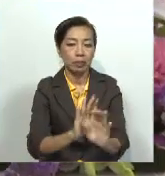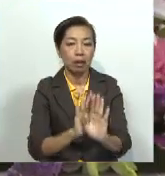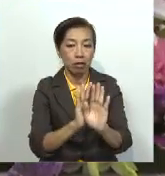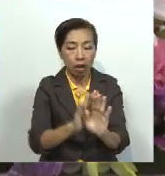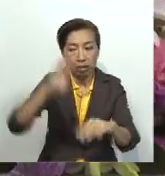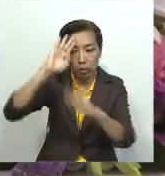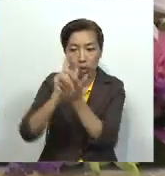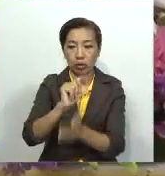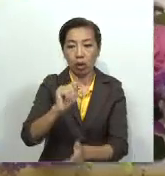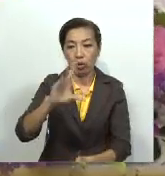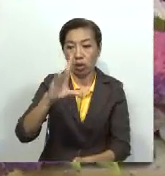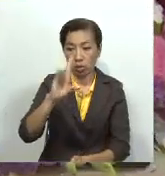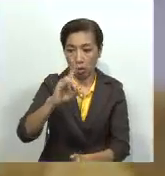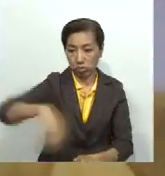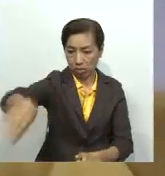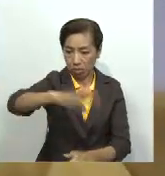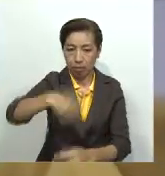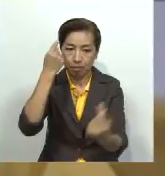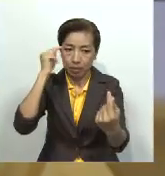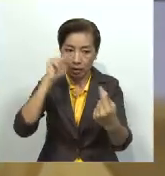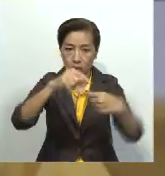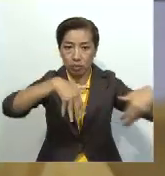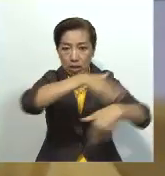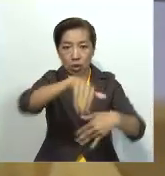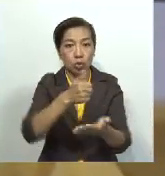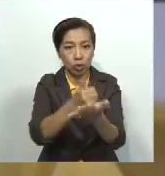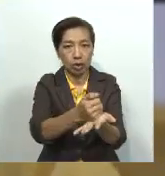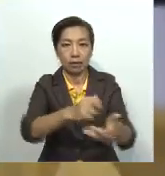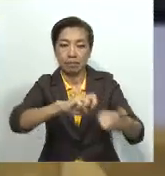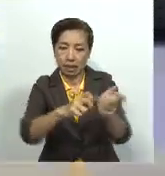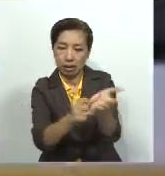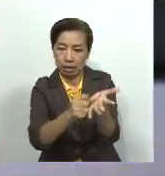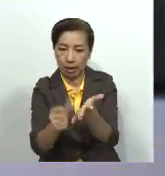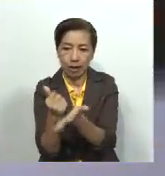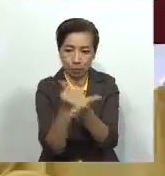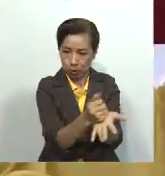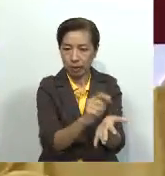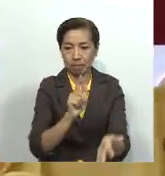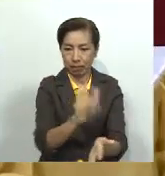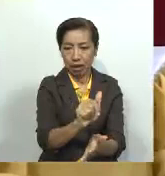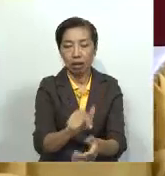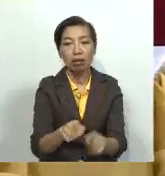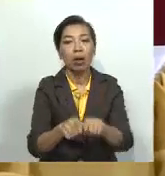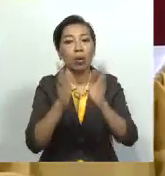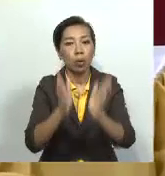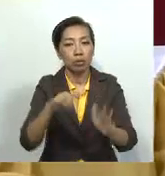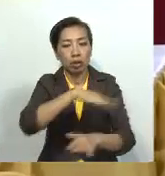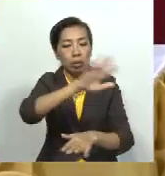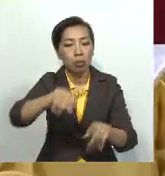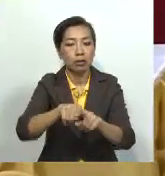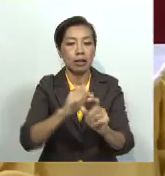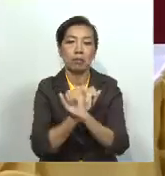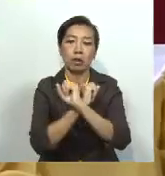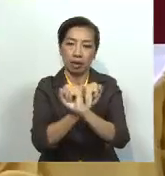ากถึงตำรวจตระเวนชายแดนทุกนายนะครับให้คิดถึงการช่วยเหลือและแก้ไขปัญหาให้กับประชาชนเป็นหลักซึ่งจะทำให้ทุกคนมีเกรา